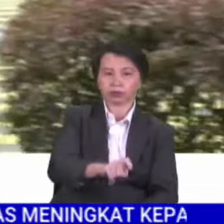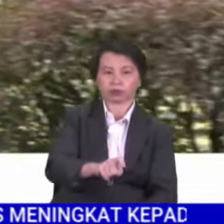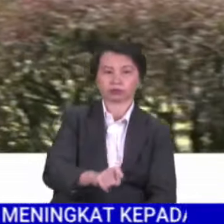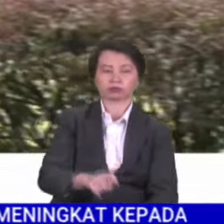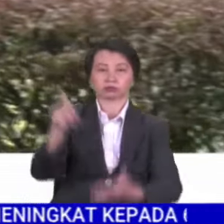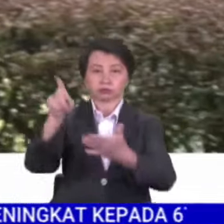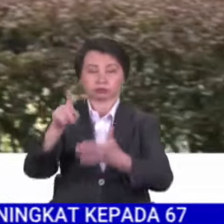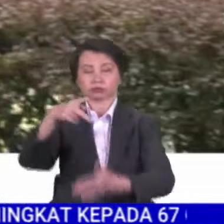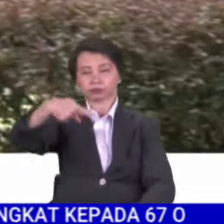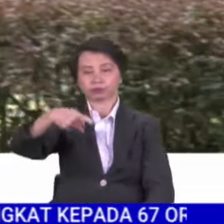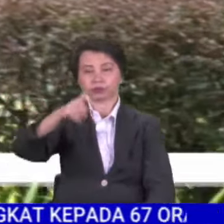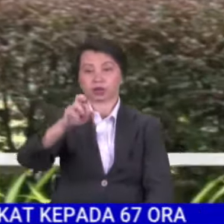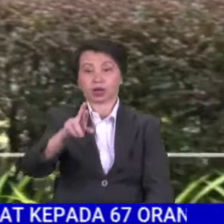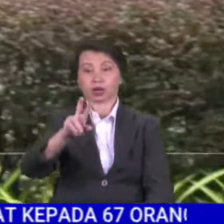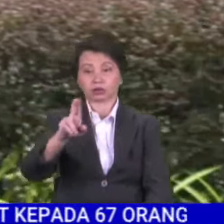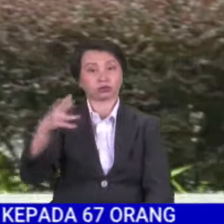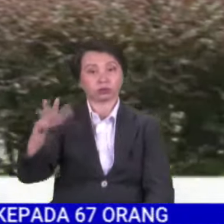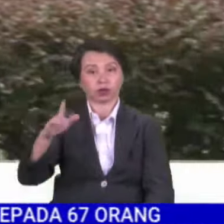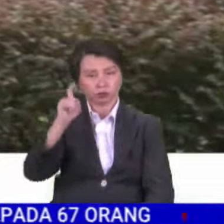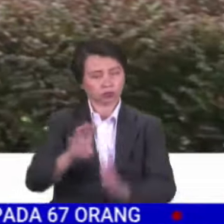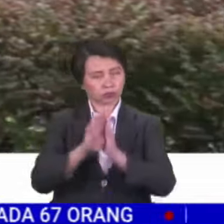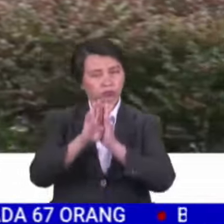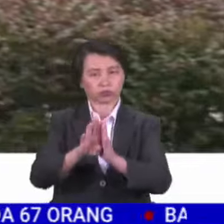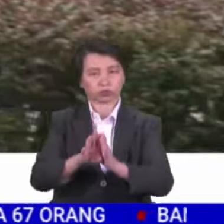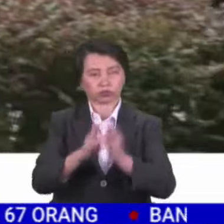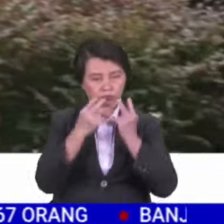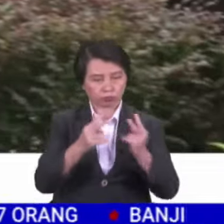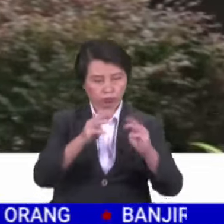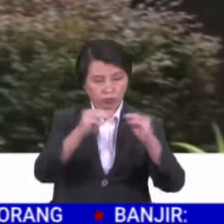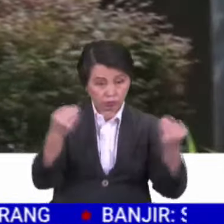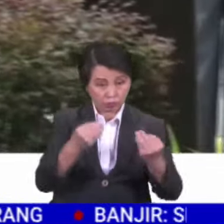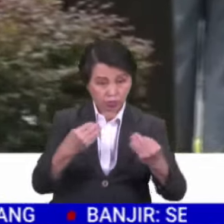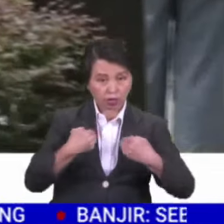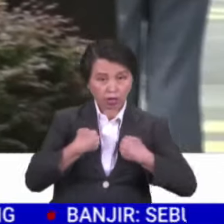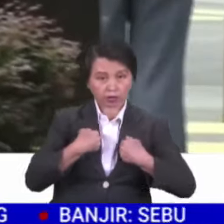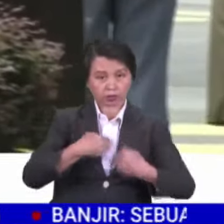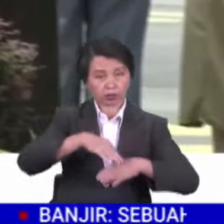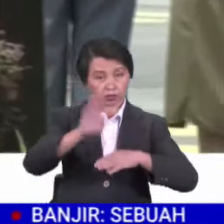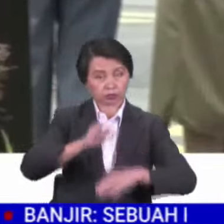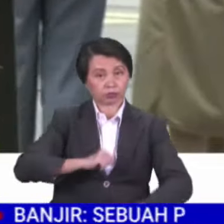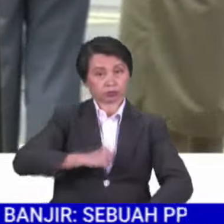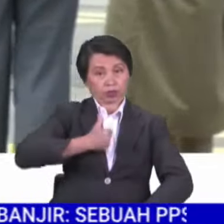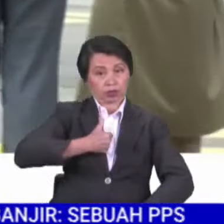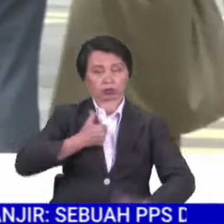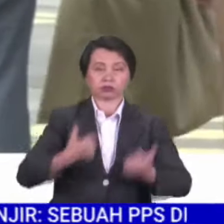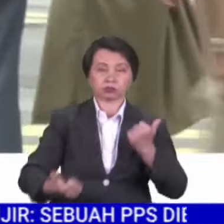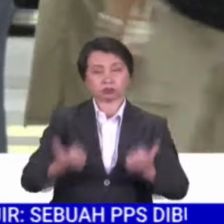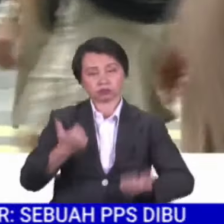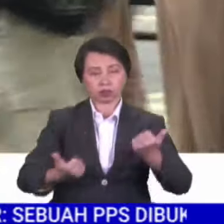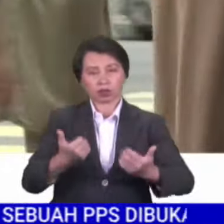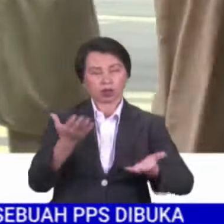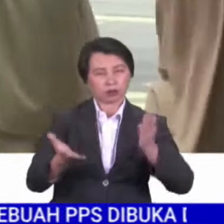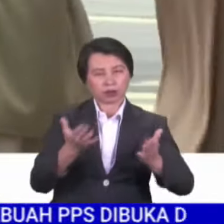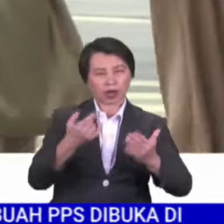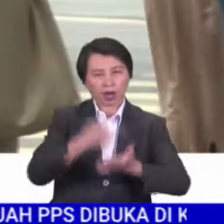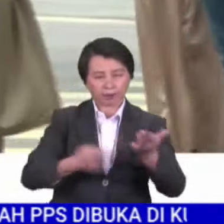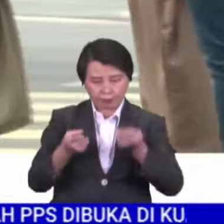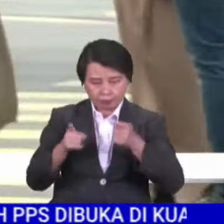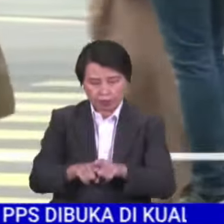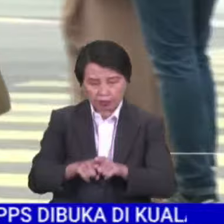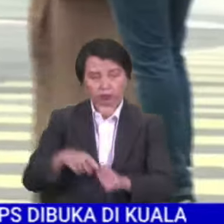raya kali ini bakal membuktikan mentaliti masyarakat adakah lebih membanggakan berbanding apa yang pernah berlaku